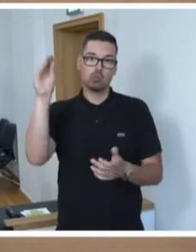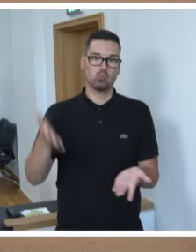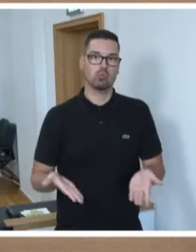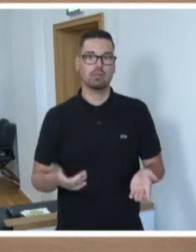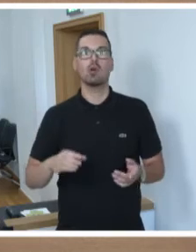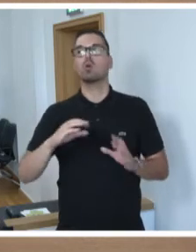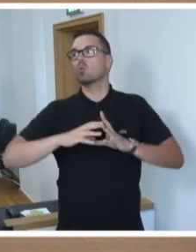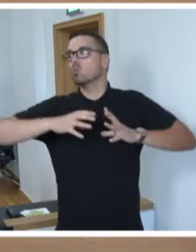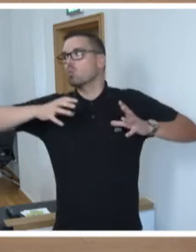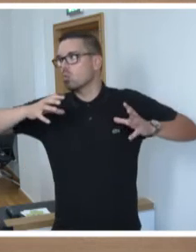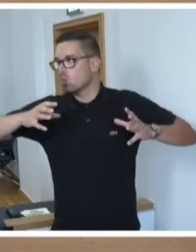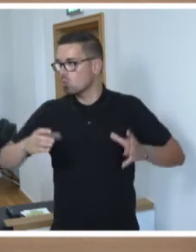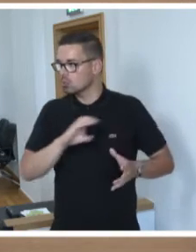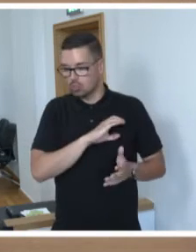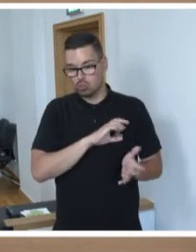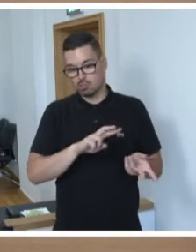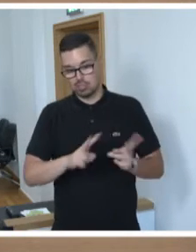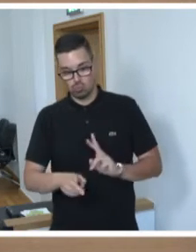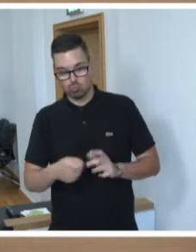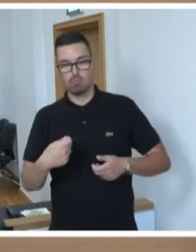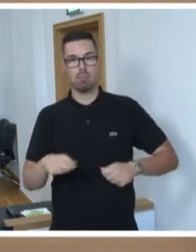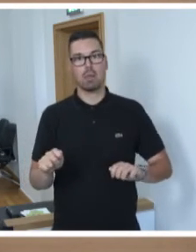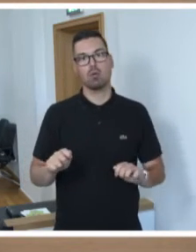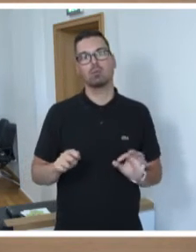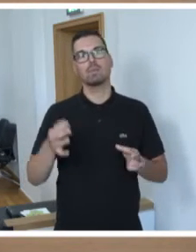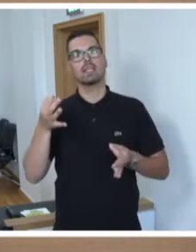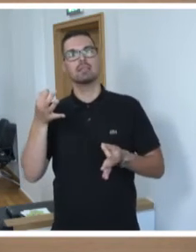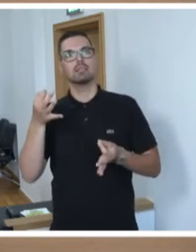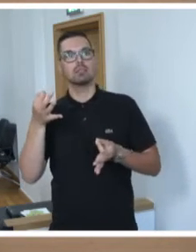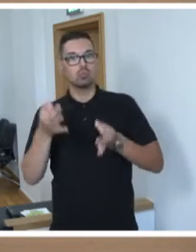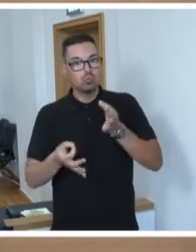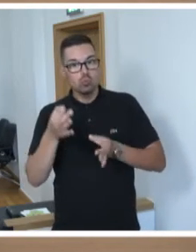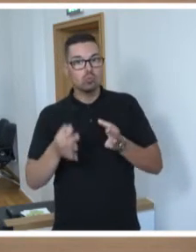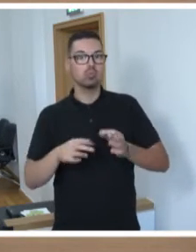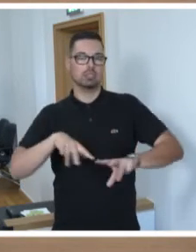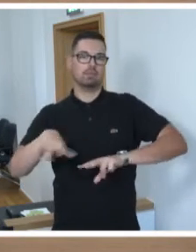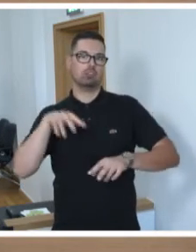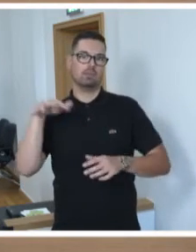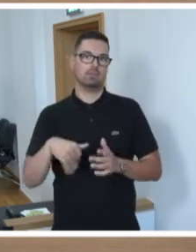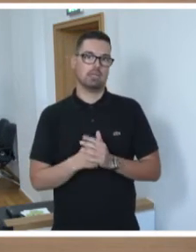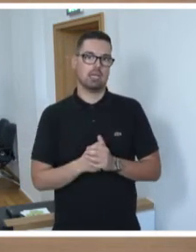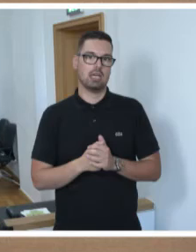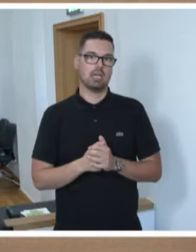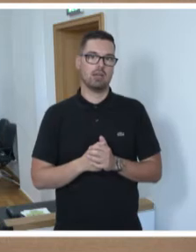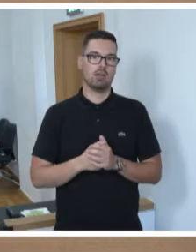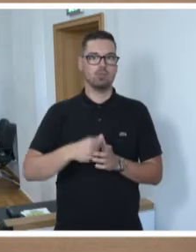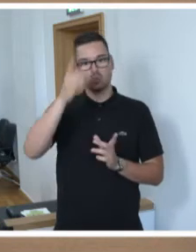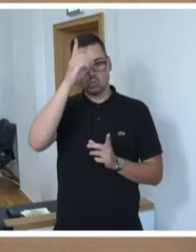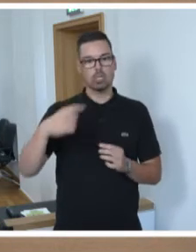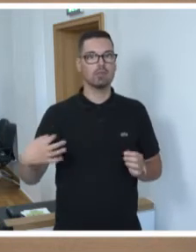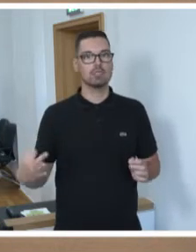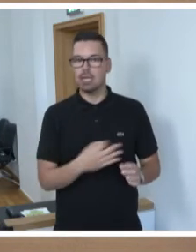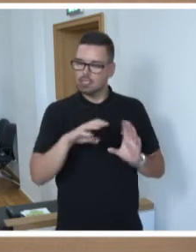großen Chancen, die auch mit dem Umbau hin zur grünen Wirtschaft verbunden sind, nutzen als Bundesrepublik, als Saarland. Wir haben alle